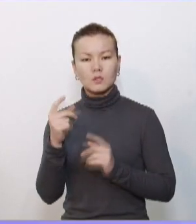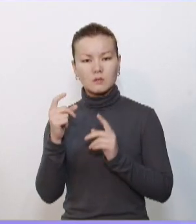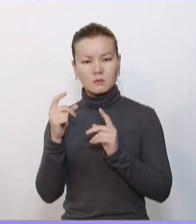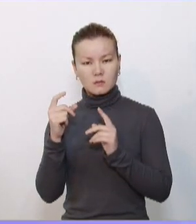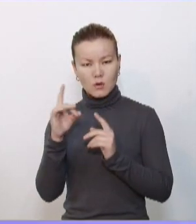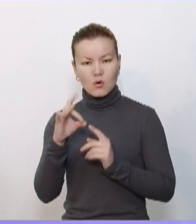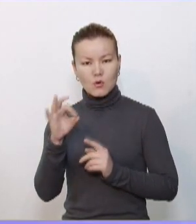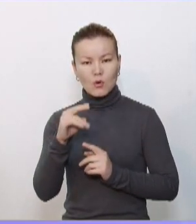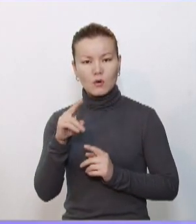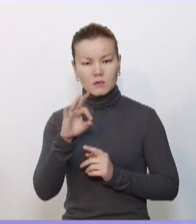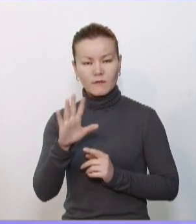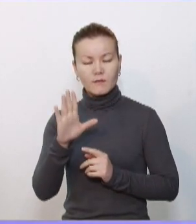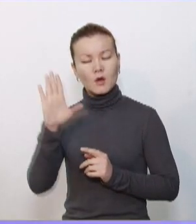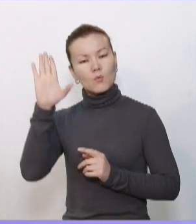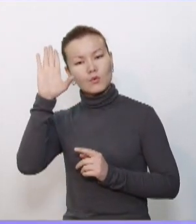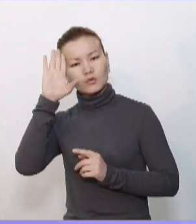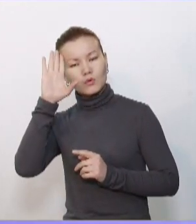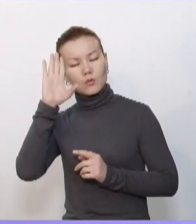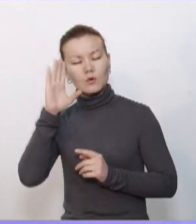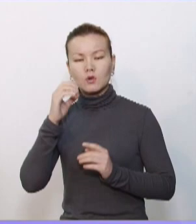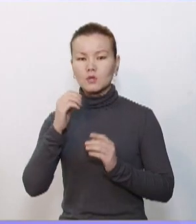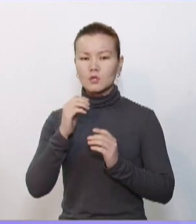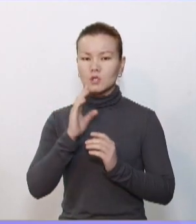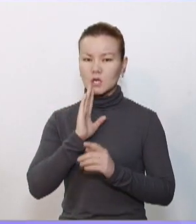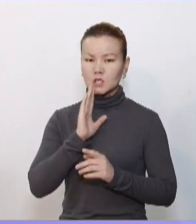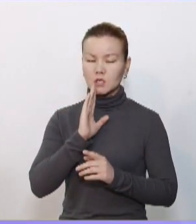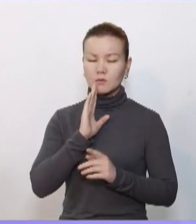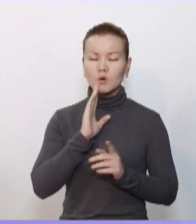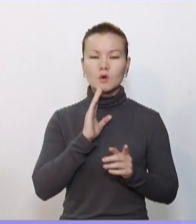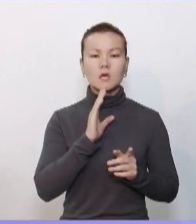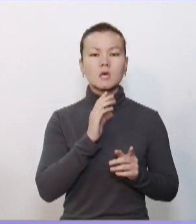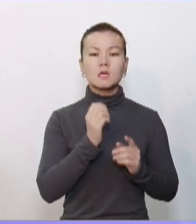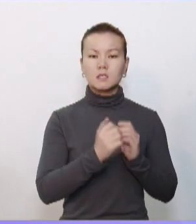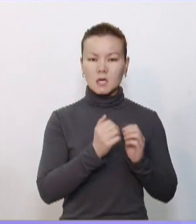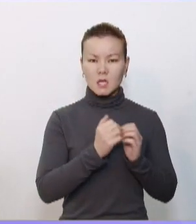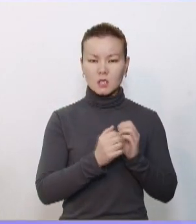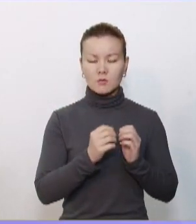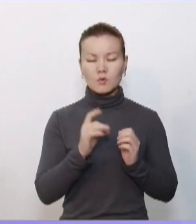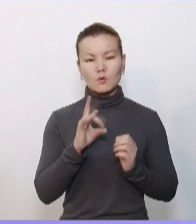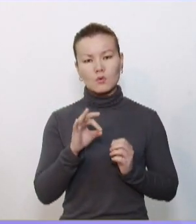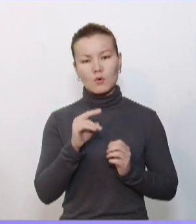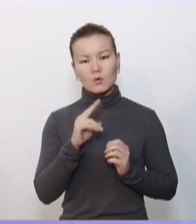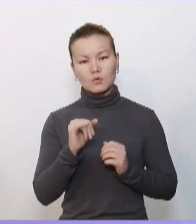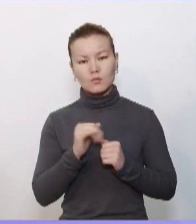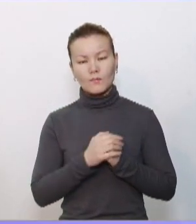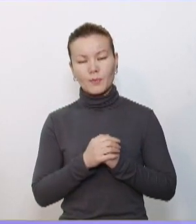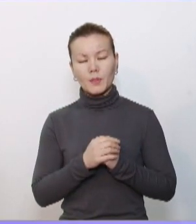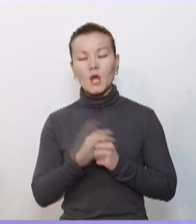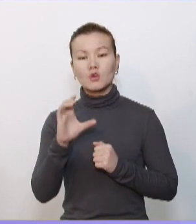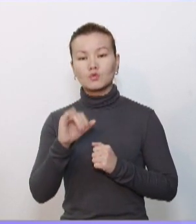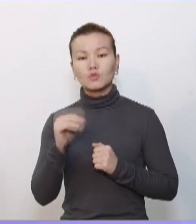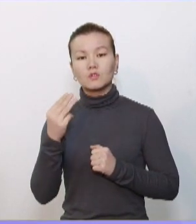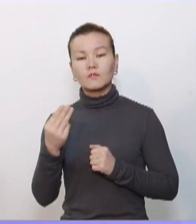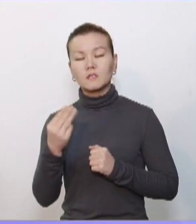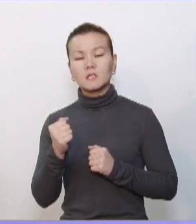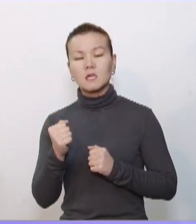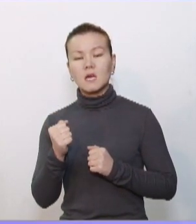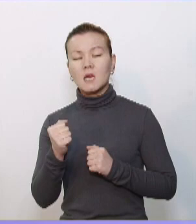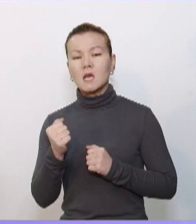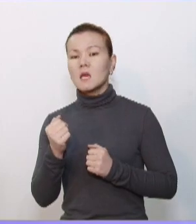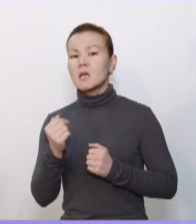– мужскому, женскому или среднему роду. Существительные